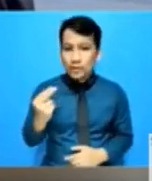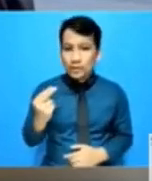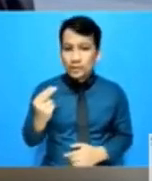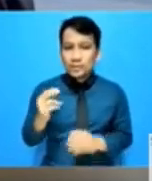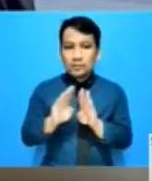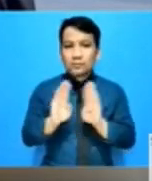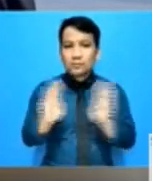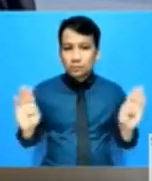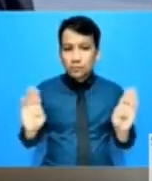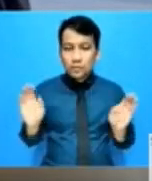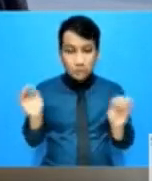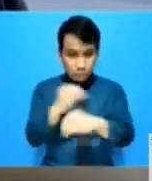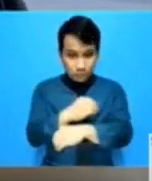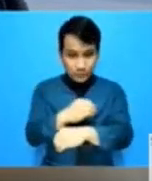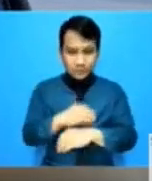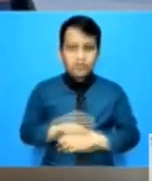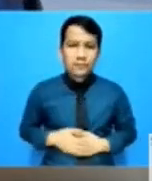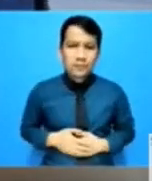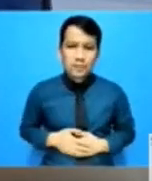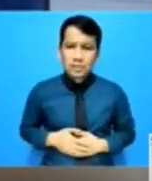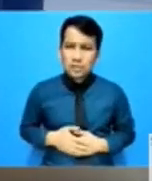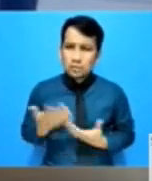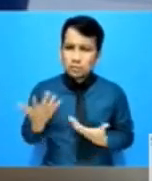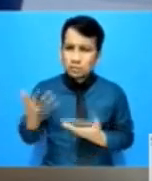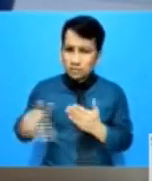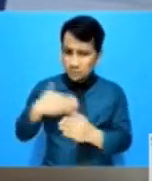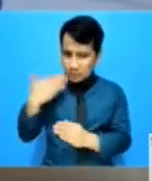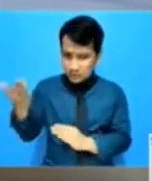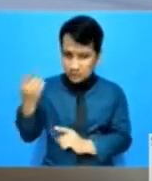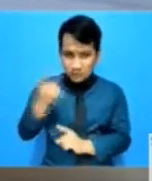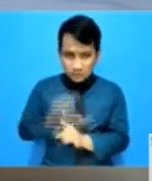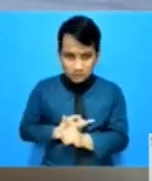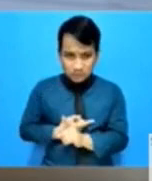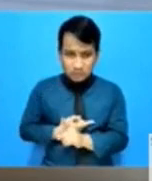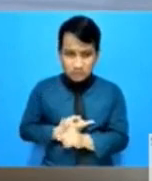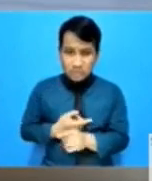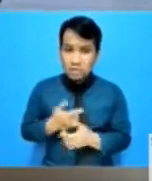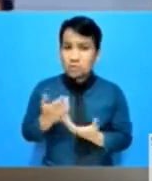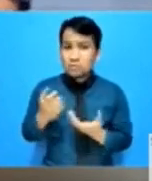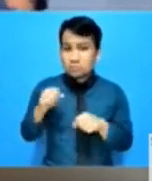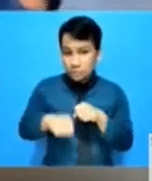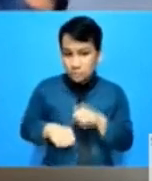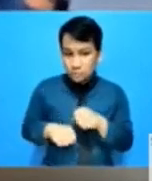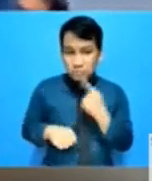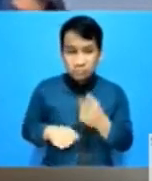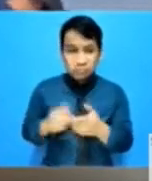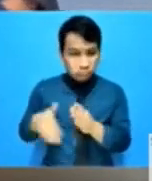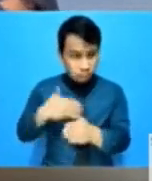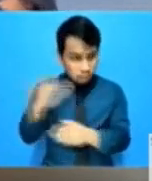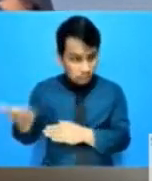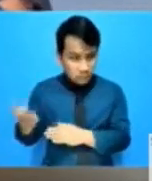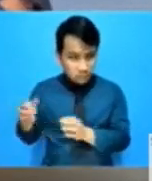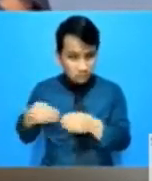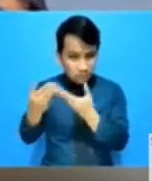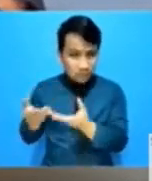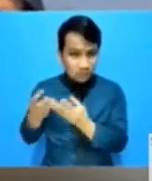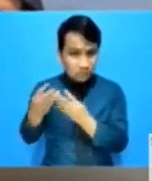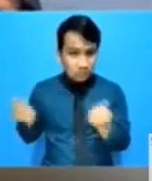mag-open. So kung next month po mag-open ang LTO o next year, so next year pa natin mabibigyan solusyon ng